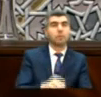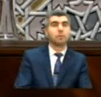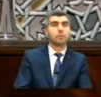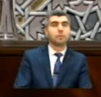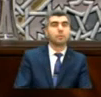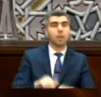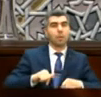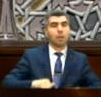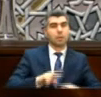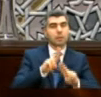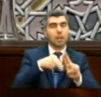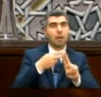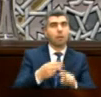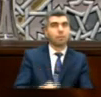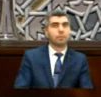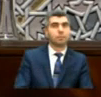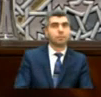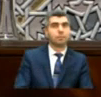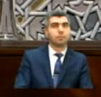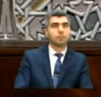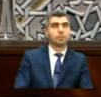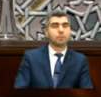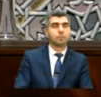سيد الوزير فيما